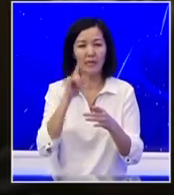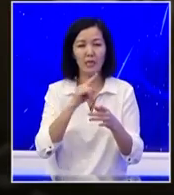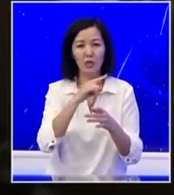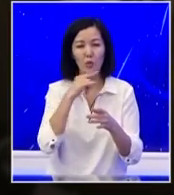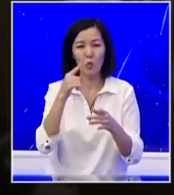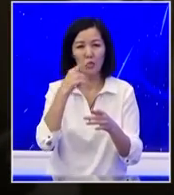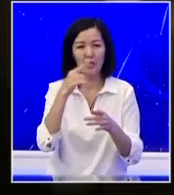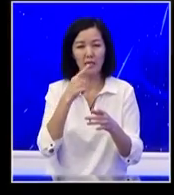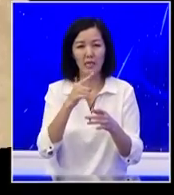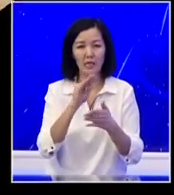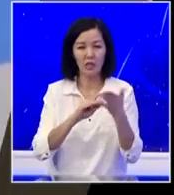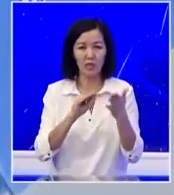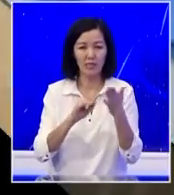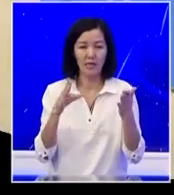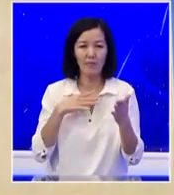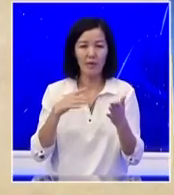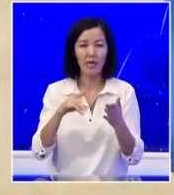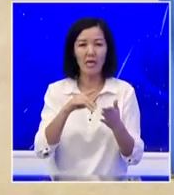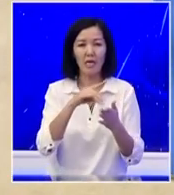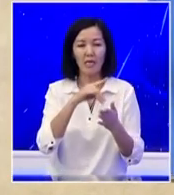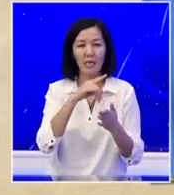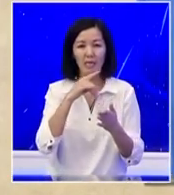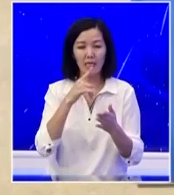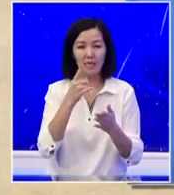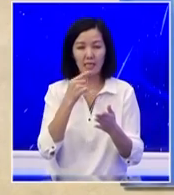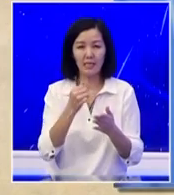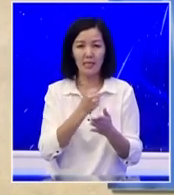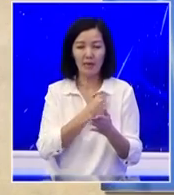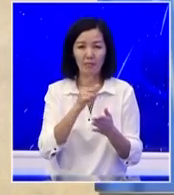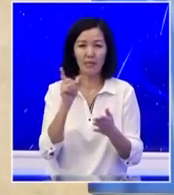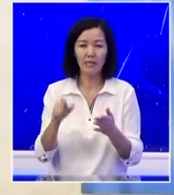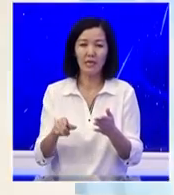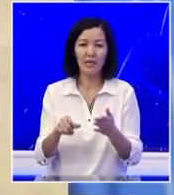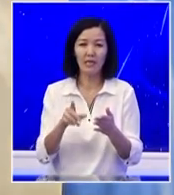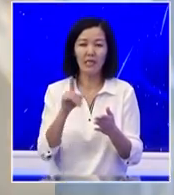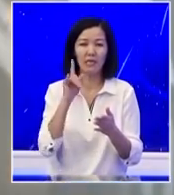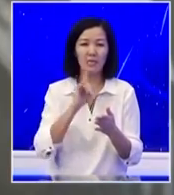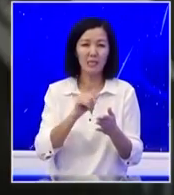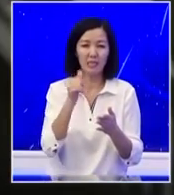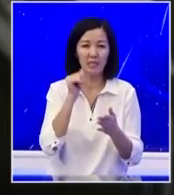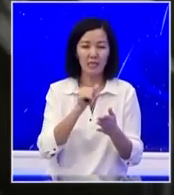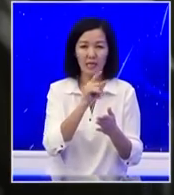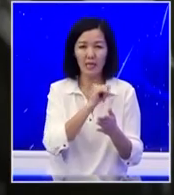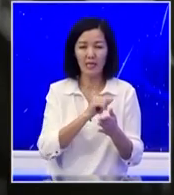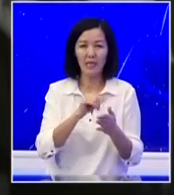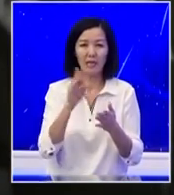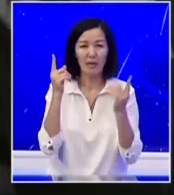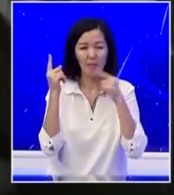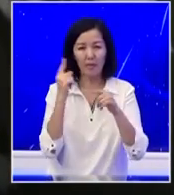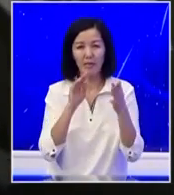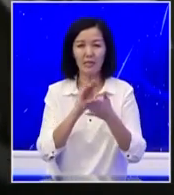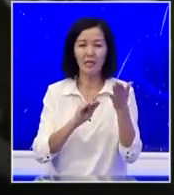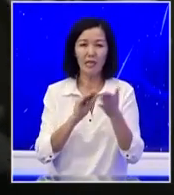орыс тілдерінде басылып шықты. Қызыл комиссар, қылмыскер кім және сиқырлы сырлар деп аталатын пьесалардың да